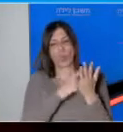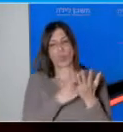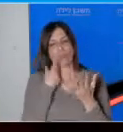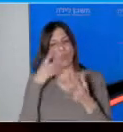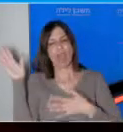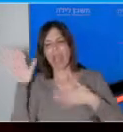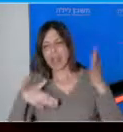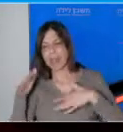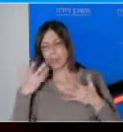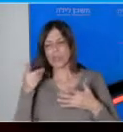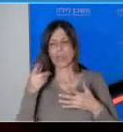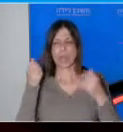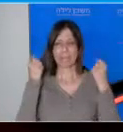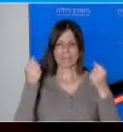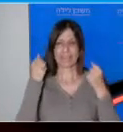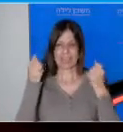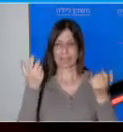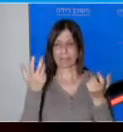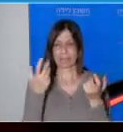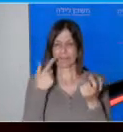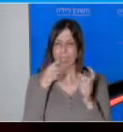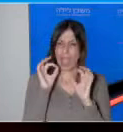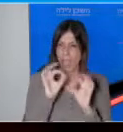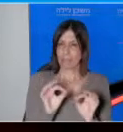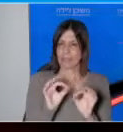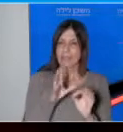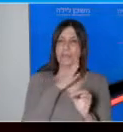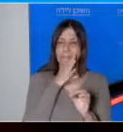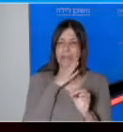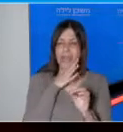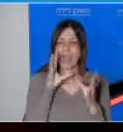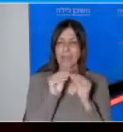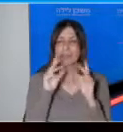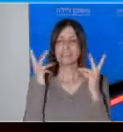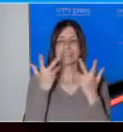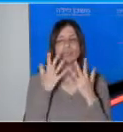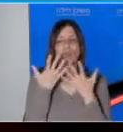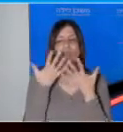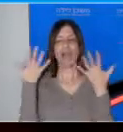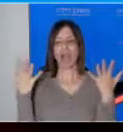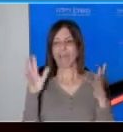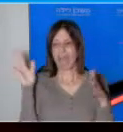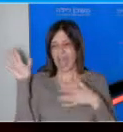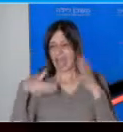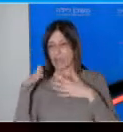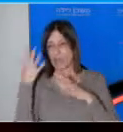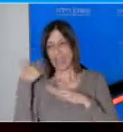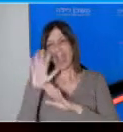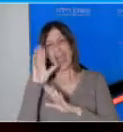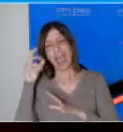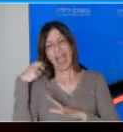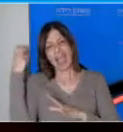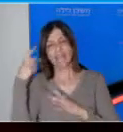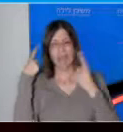באלימות שמופנית כלפי מפגינים. עכשיו, האמת היא שהבעיה היא אצל הציבור הרחב, כי כשהאלימות הייתה מופנית כלפי ערבים,